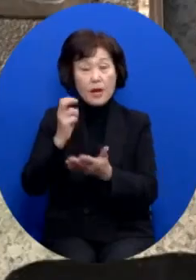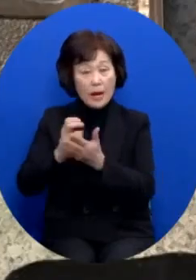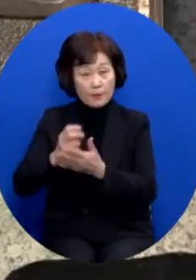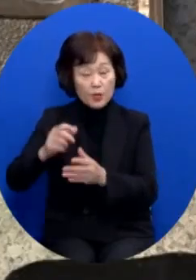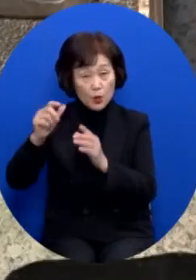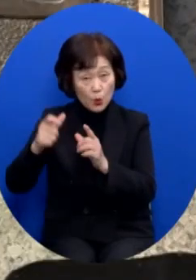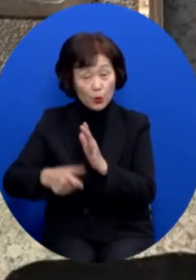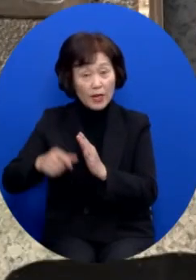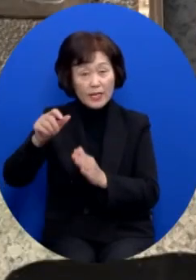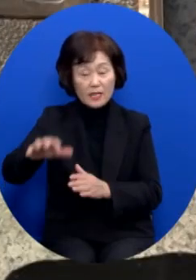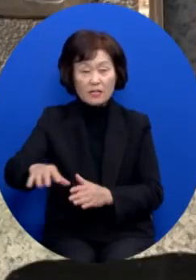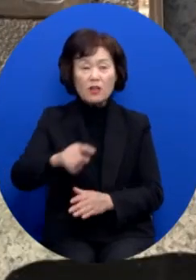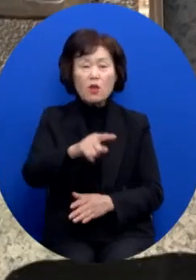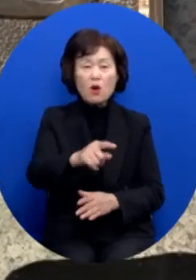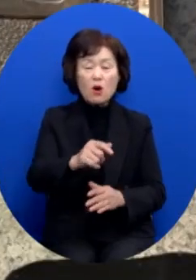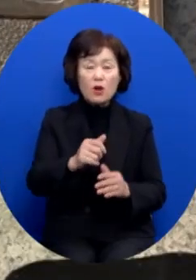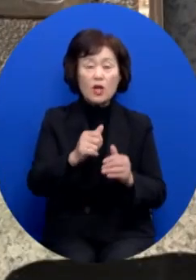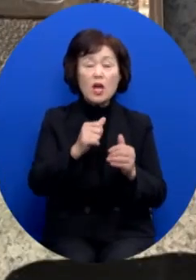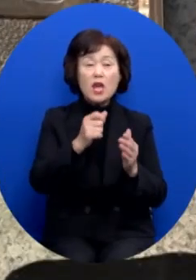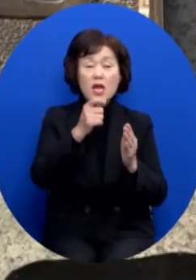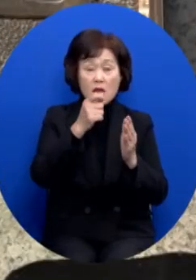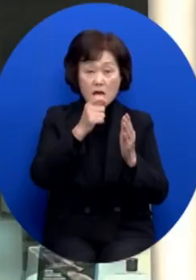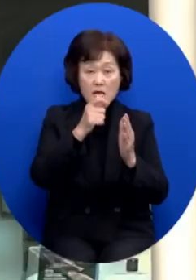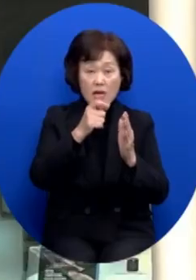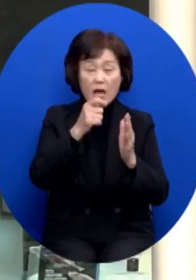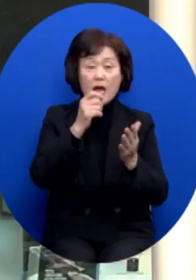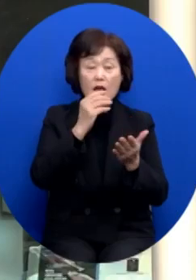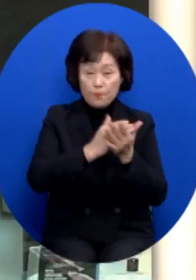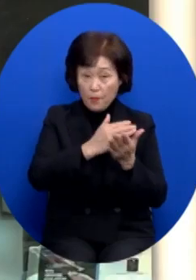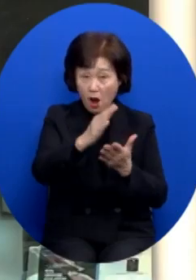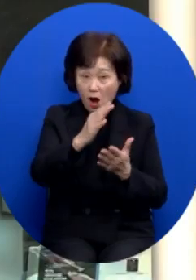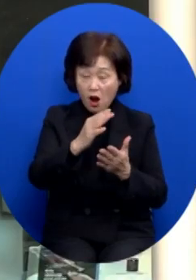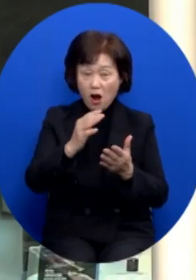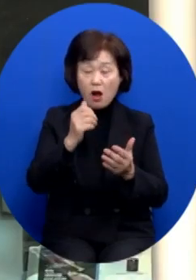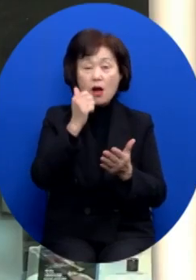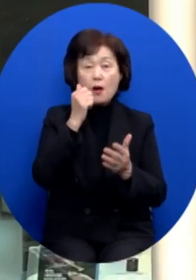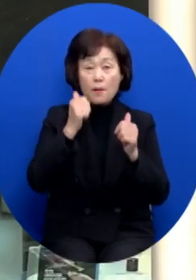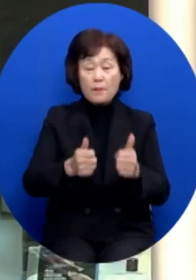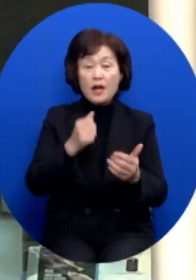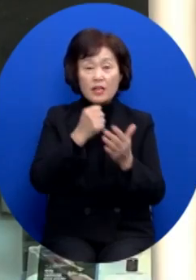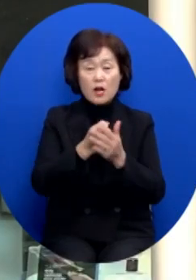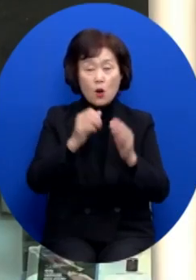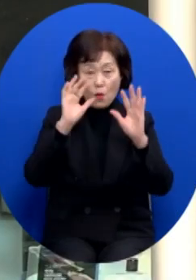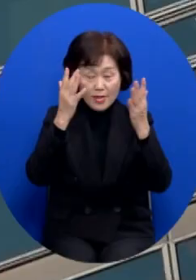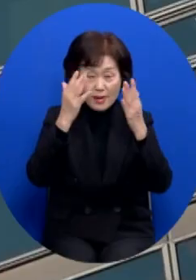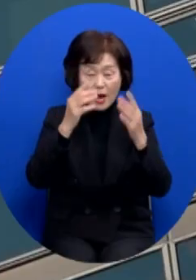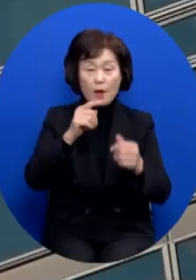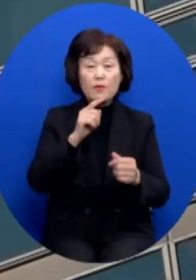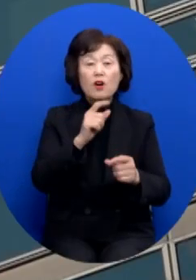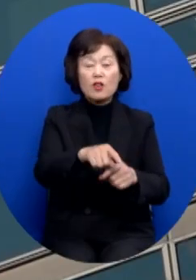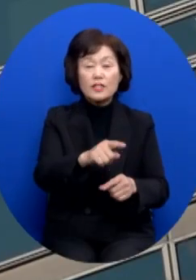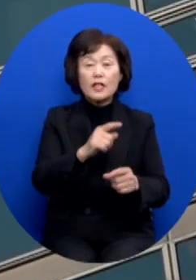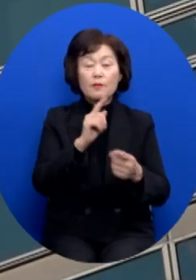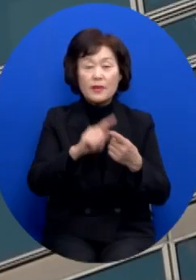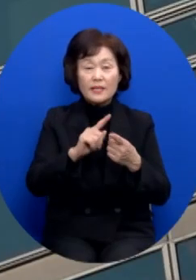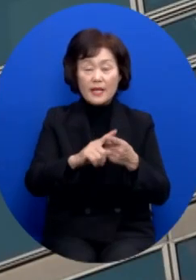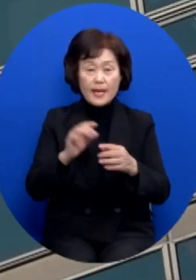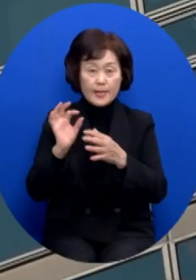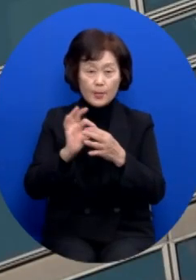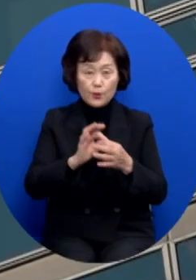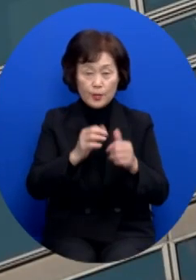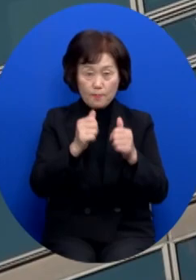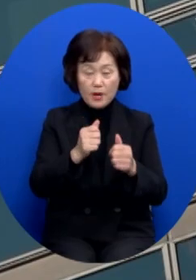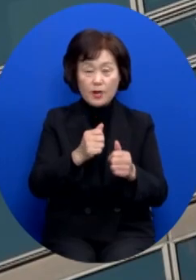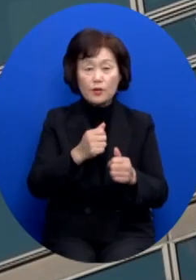목사의 출교 판결을 환영하면서 이어질 재판에서도 교리와 장정에 따라 판결해 줄 것을 기대한다고 전했습니다.